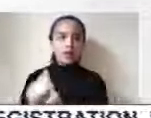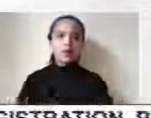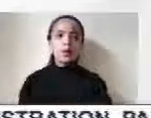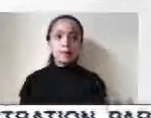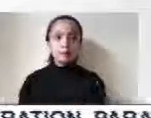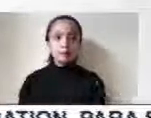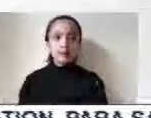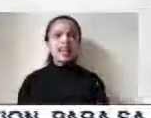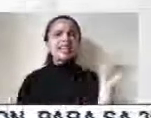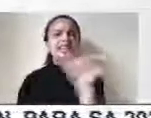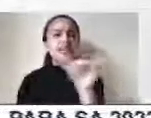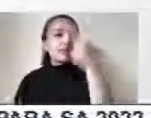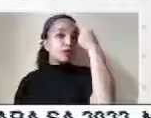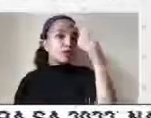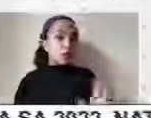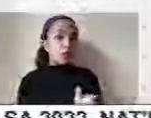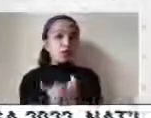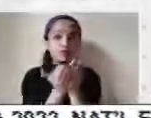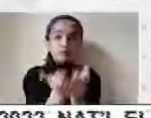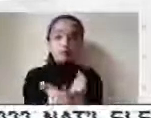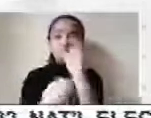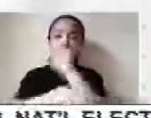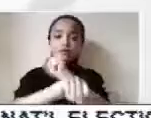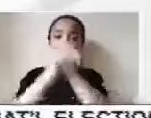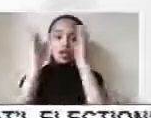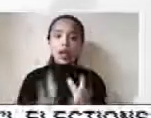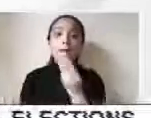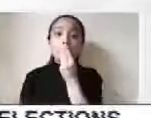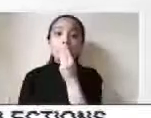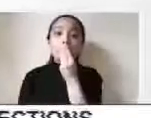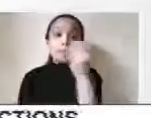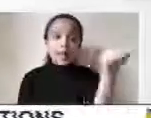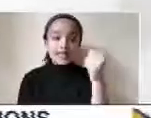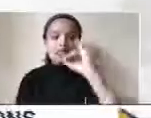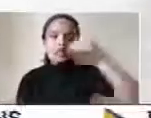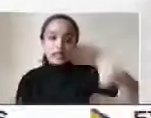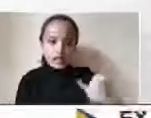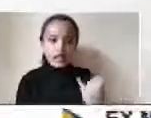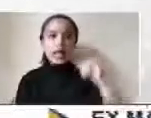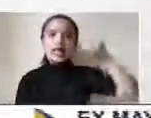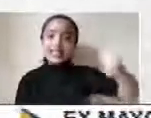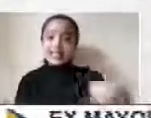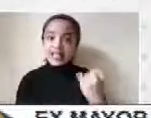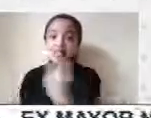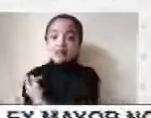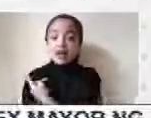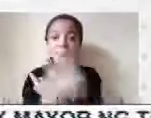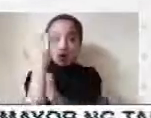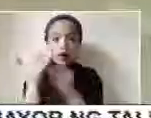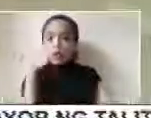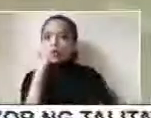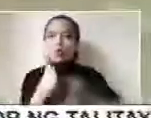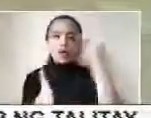Higit 270,000 dito ay first dose, habang higit 131,000